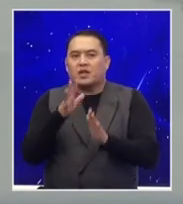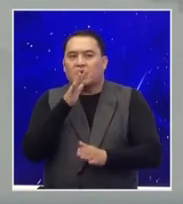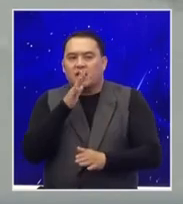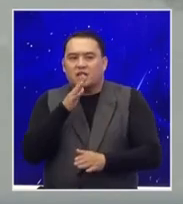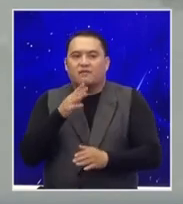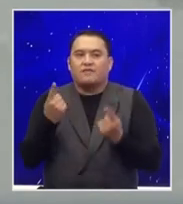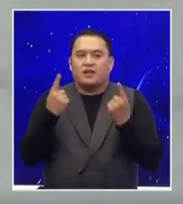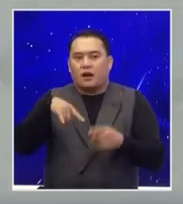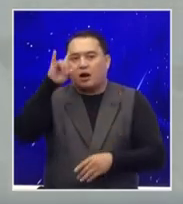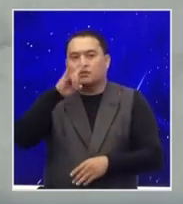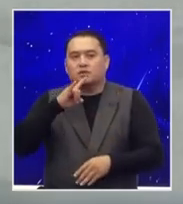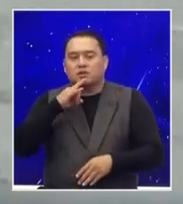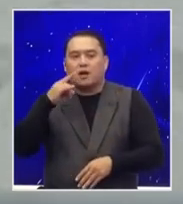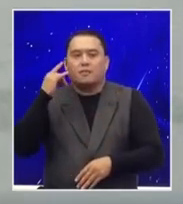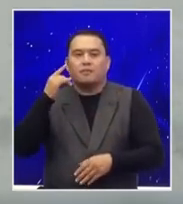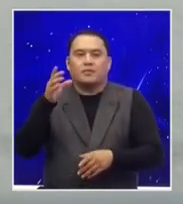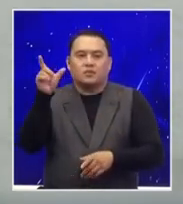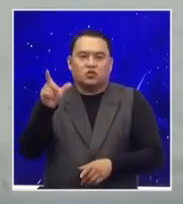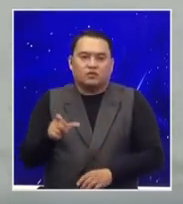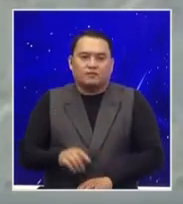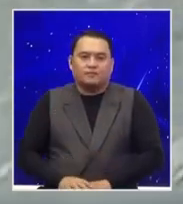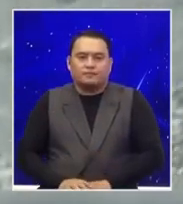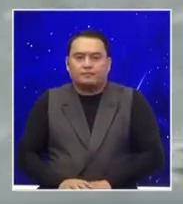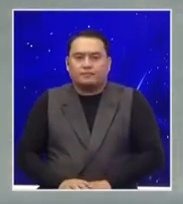годовщине великого казахского мыслителя.